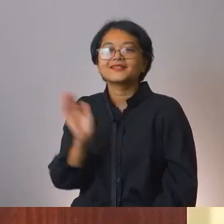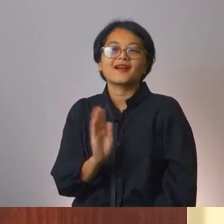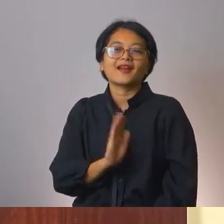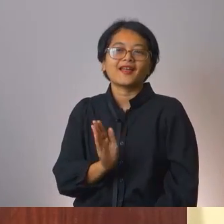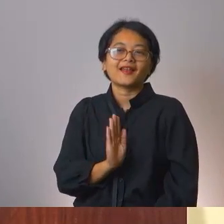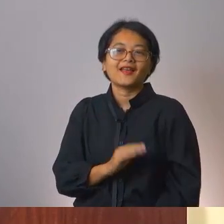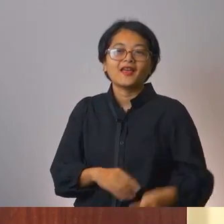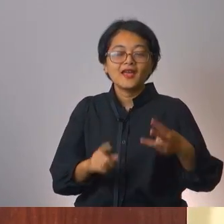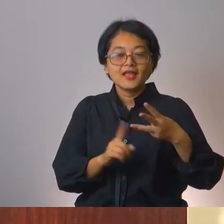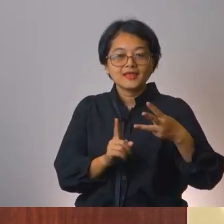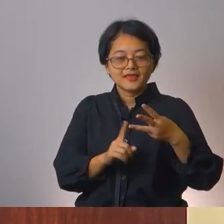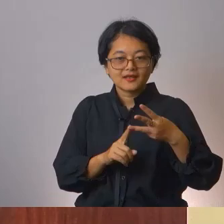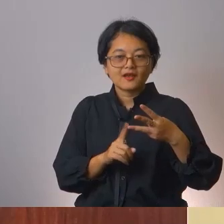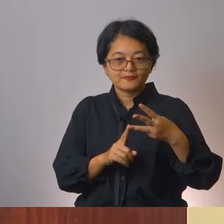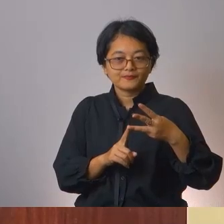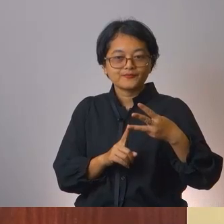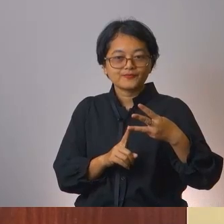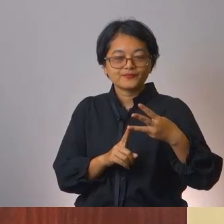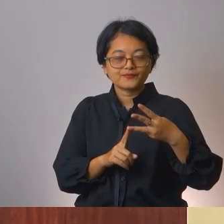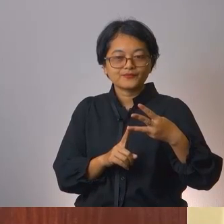memenuhi kebutuhan hidup orang lain.